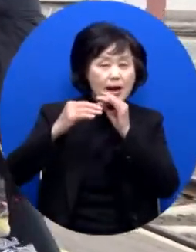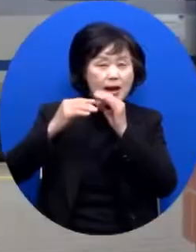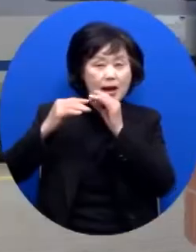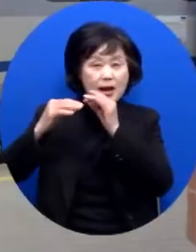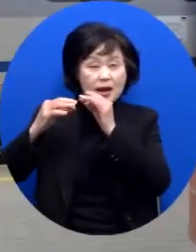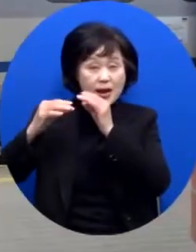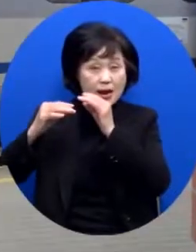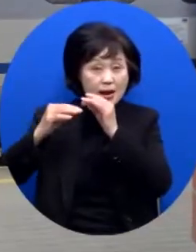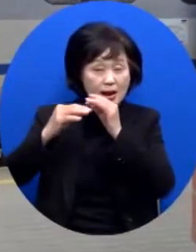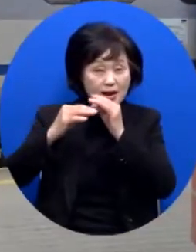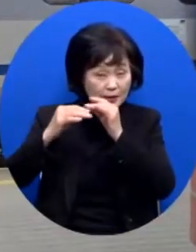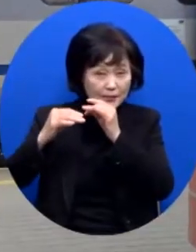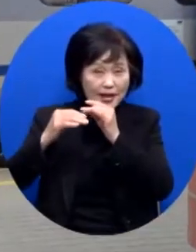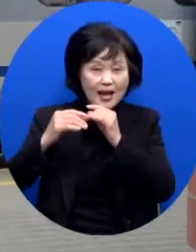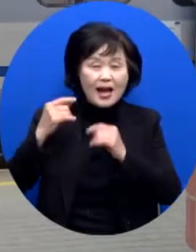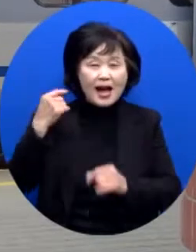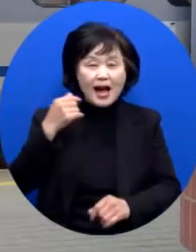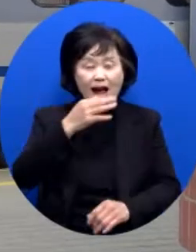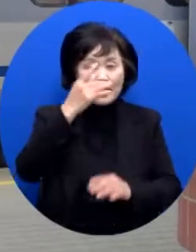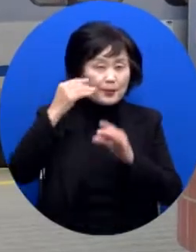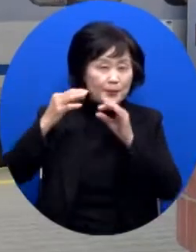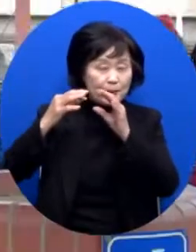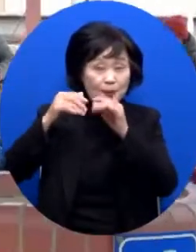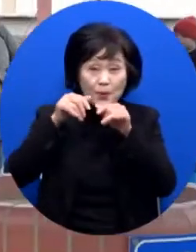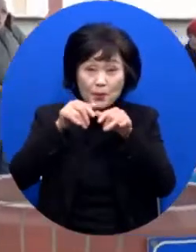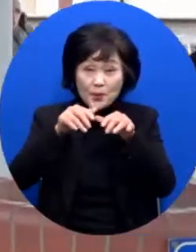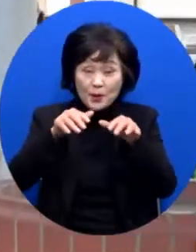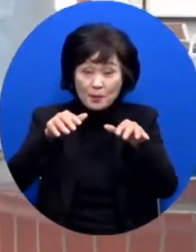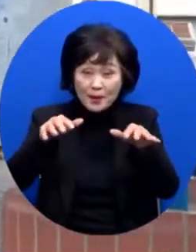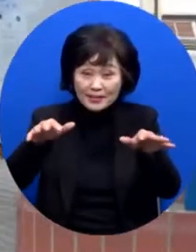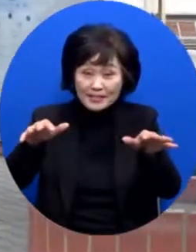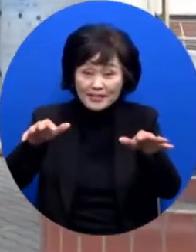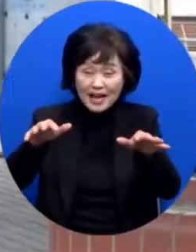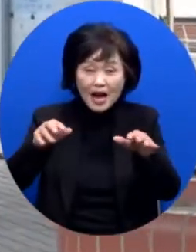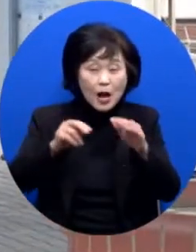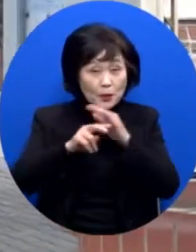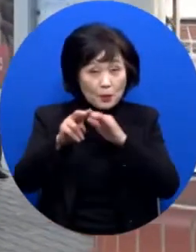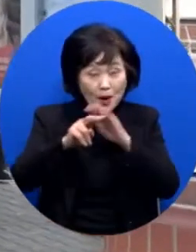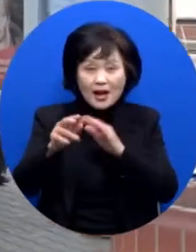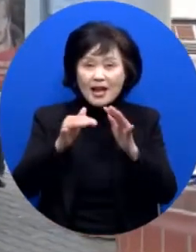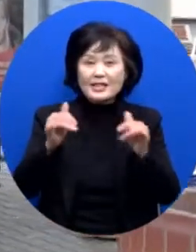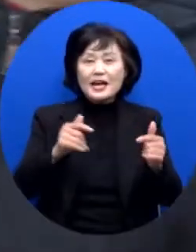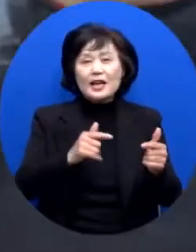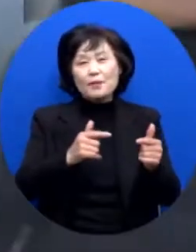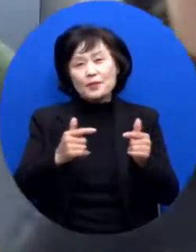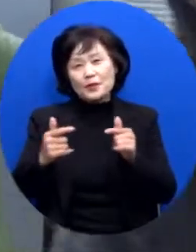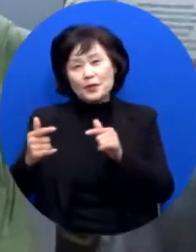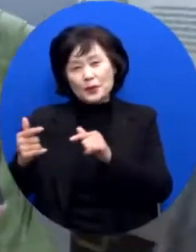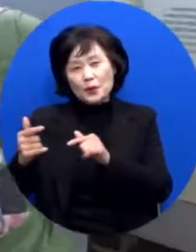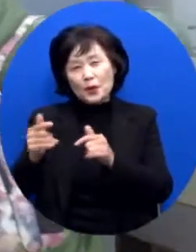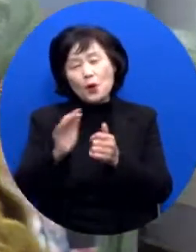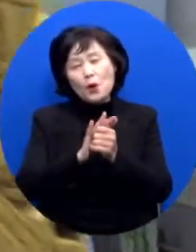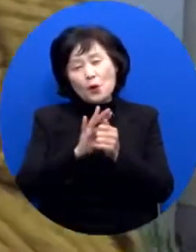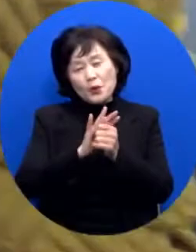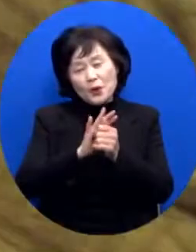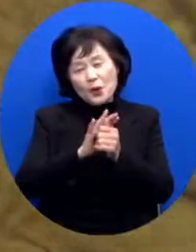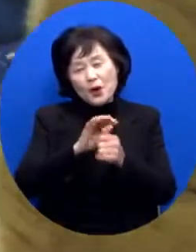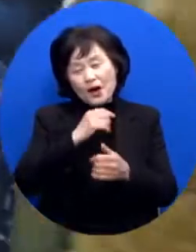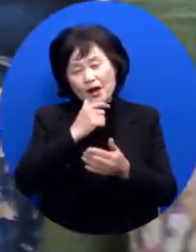플루트로 연주하는 아름다운 선율이 울려 퍼지자 바쁘게 움직이던 피난민들도 걸음을 멈추고 선율을